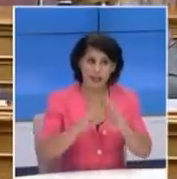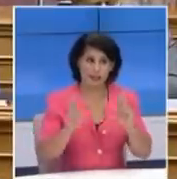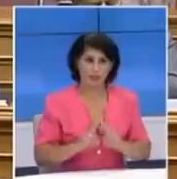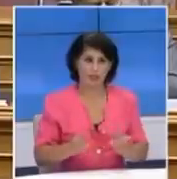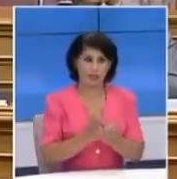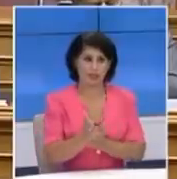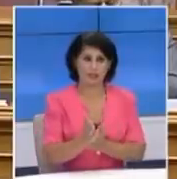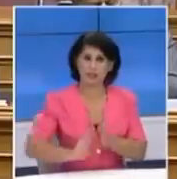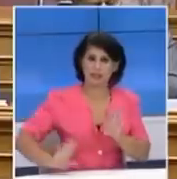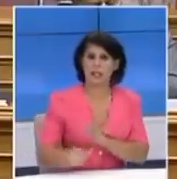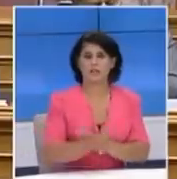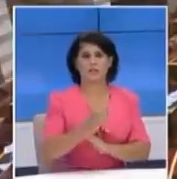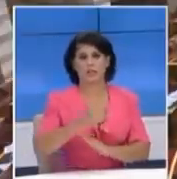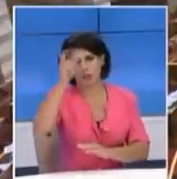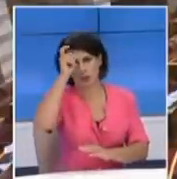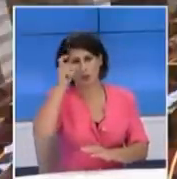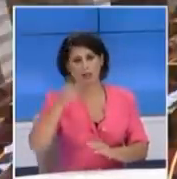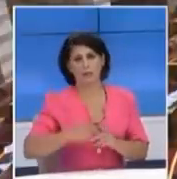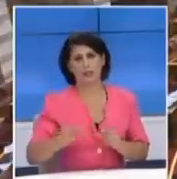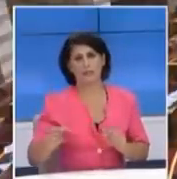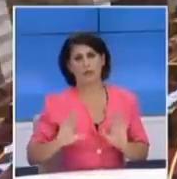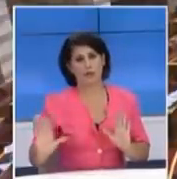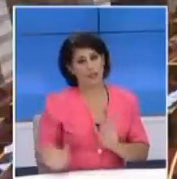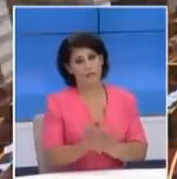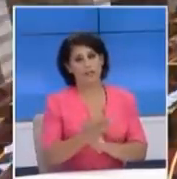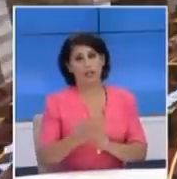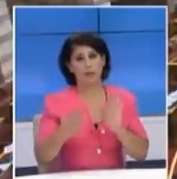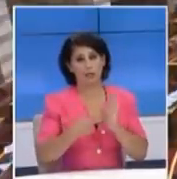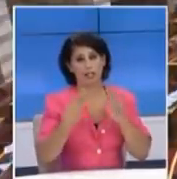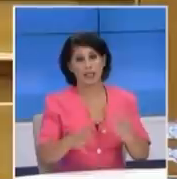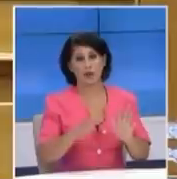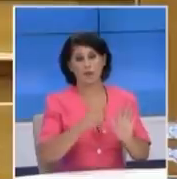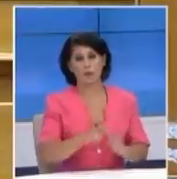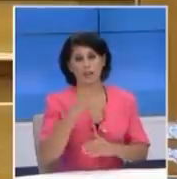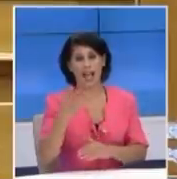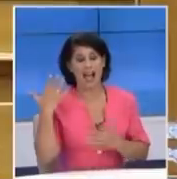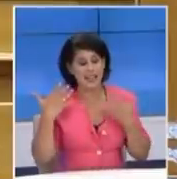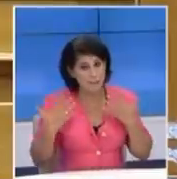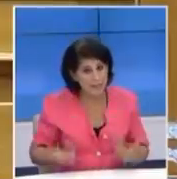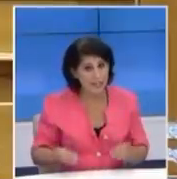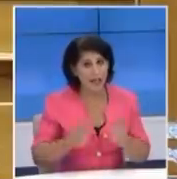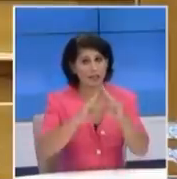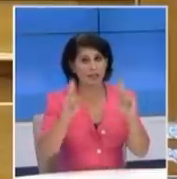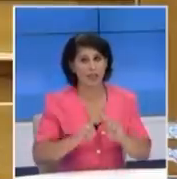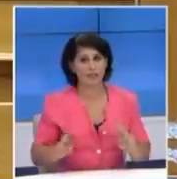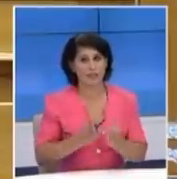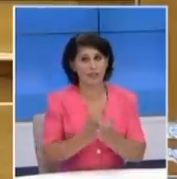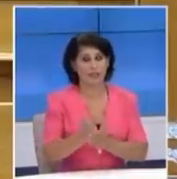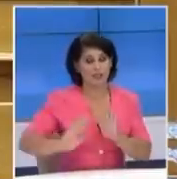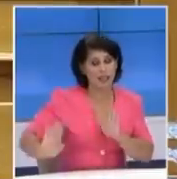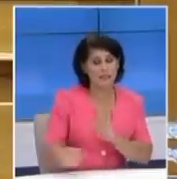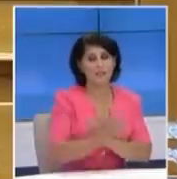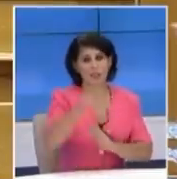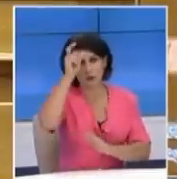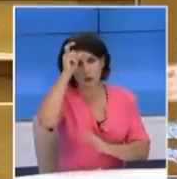δίκαιο, θα είχαν φύγει οι Τούρκοι από την Κύπρο. Ποιο κοροϊδεύουμε, από το 1974. Αν υπήρχε διεθνές δίκαιο, θα είχαν φύγει οι